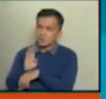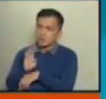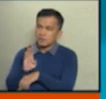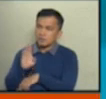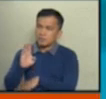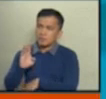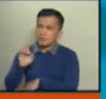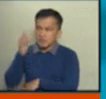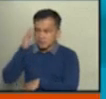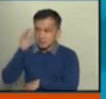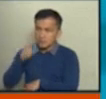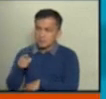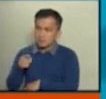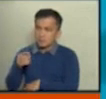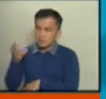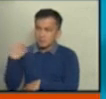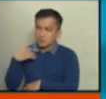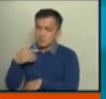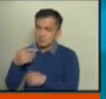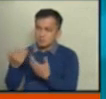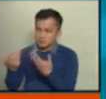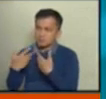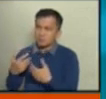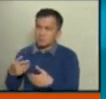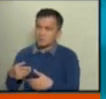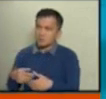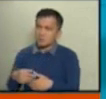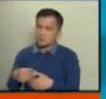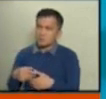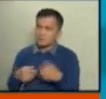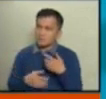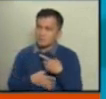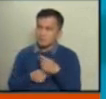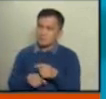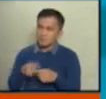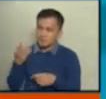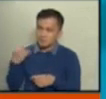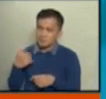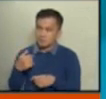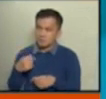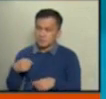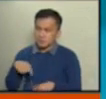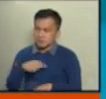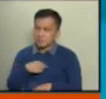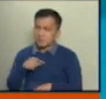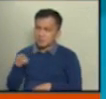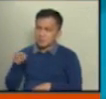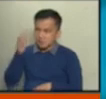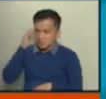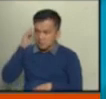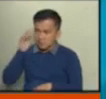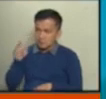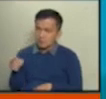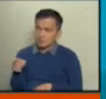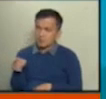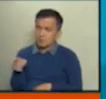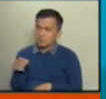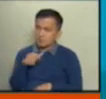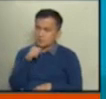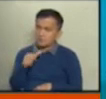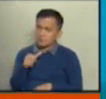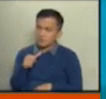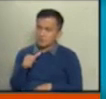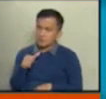kasi dati tinasakwil niya na po yan dito. Talagang pinagkatiwala na po niya yan dito sa amin. Alam niya po yan. Tapos, hindi niya